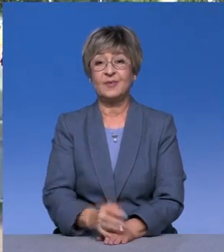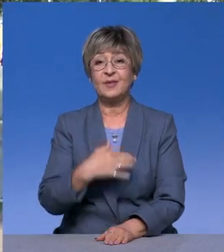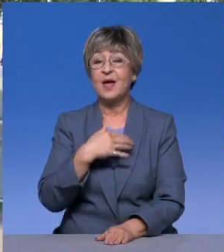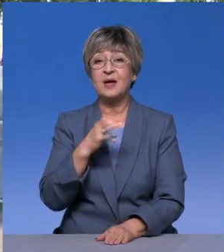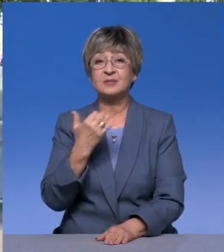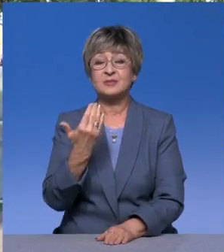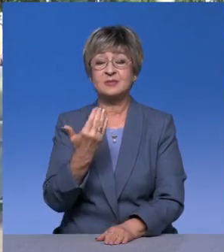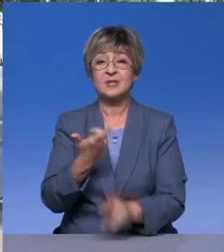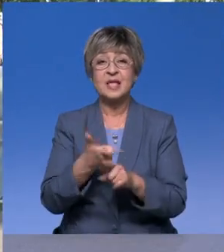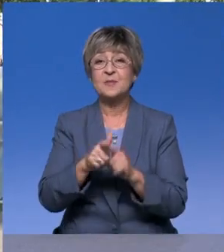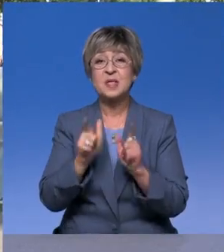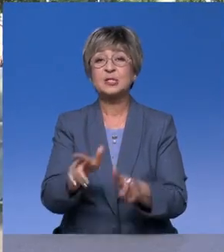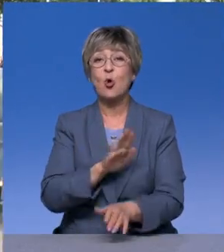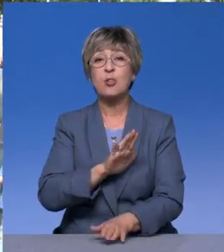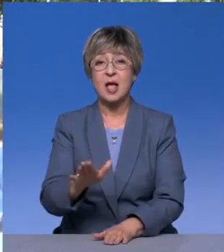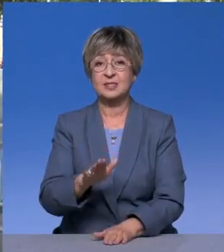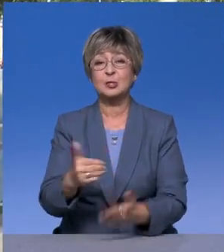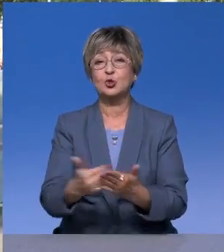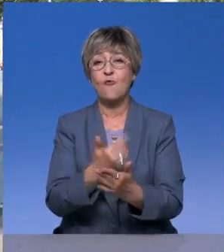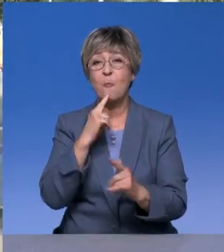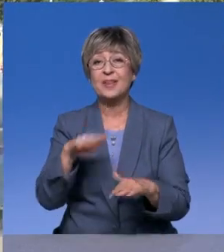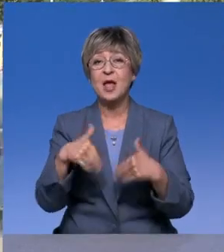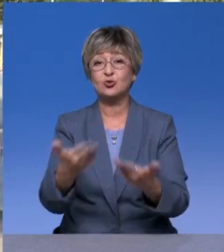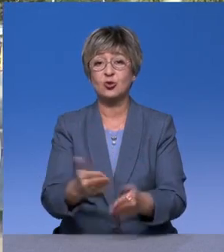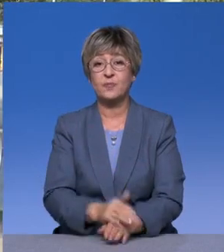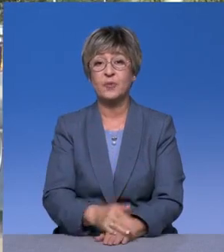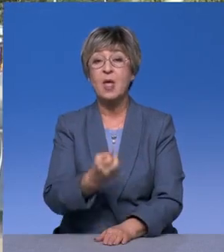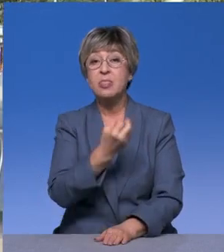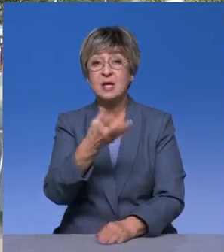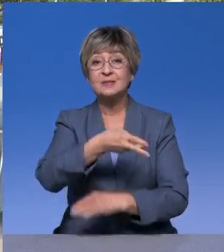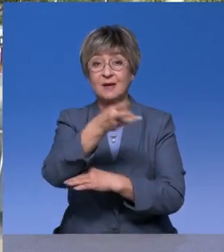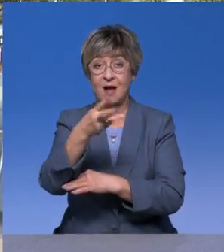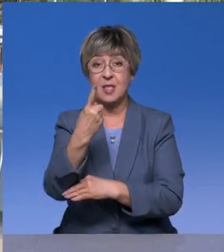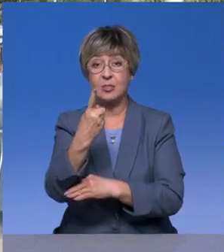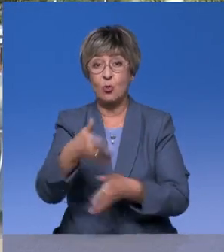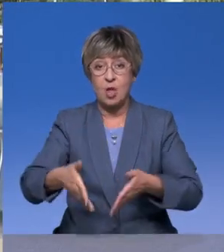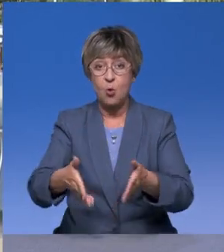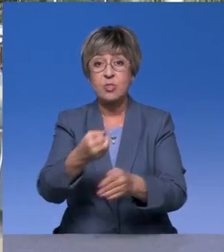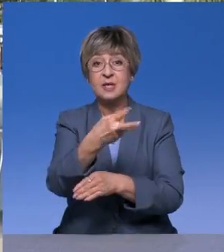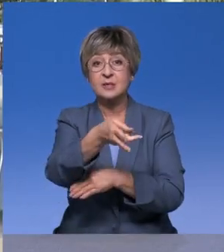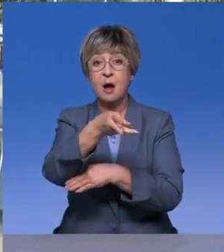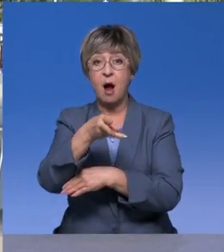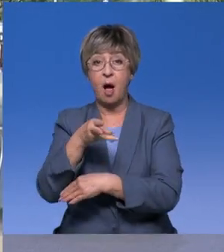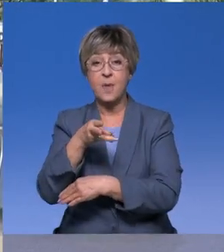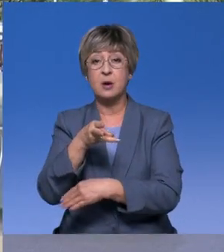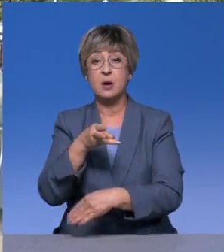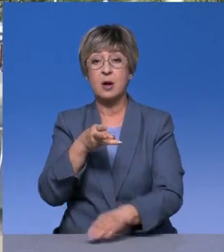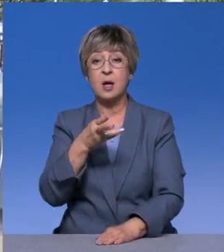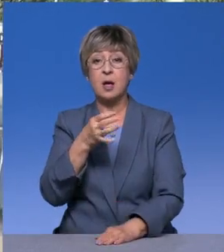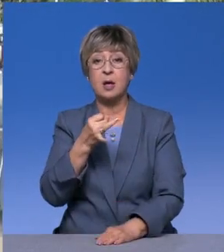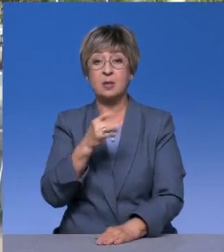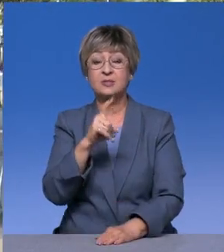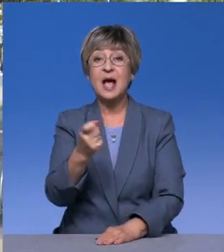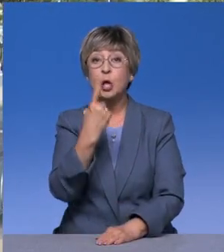На одном участке дороги стоят несколько камер. И получается, грубо говоря, за